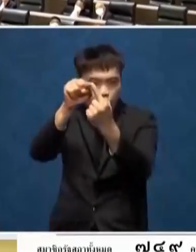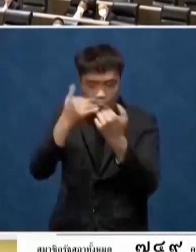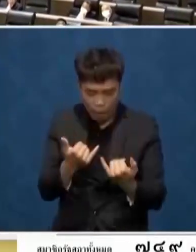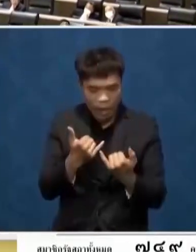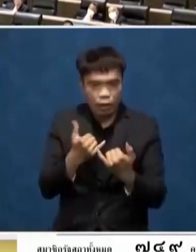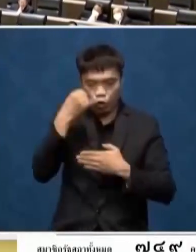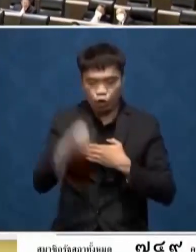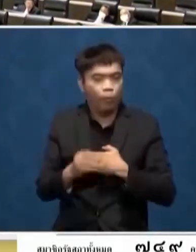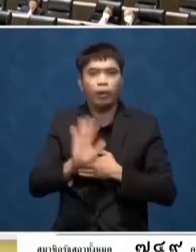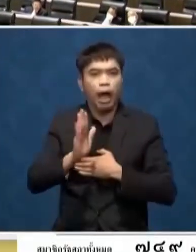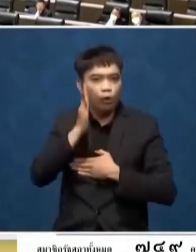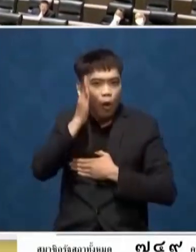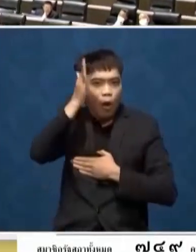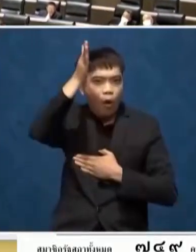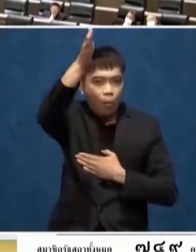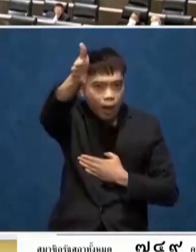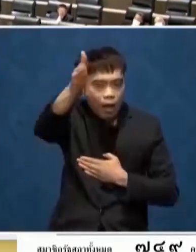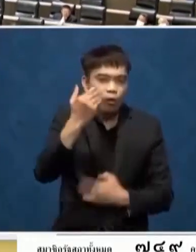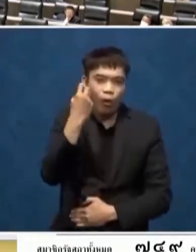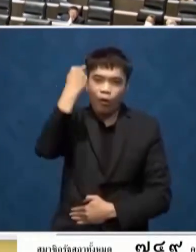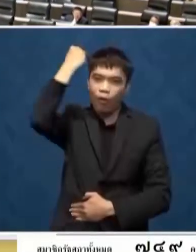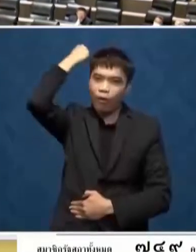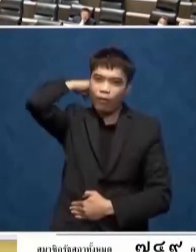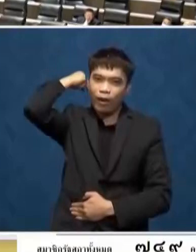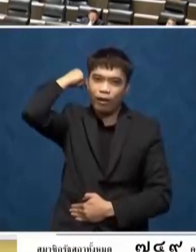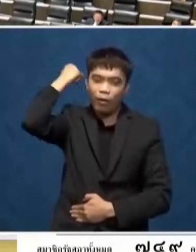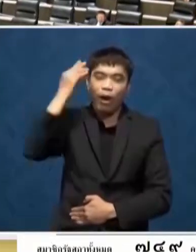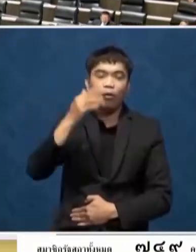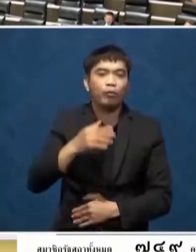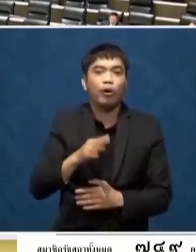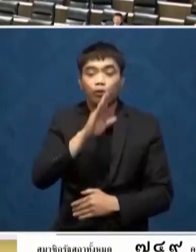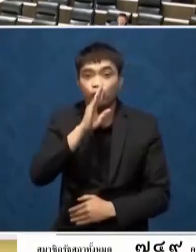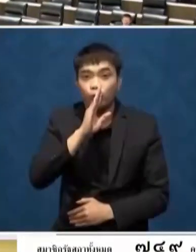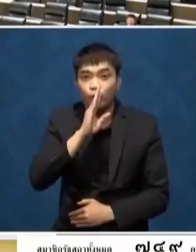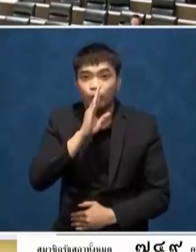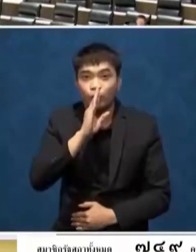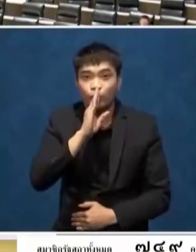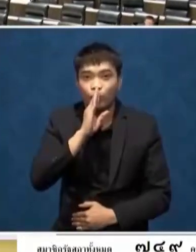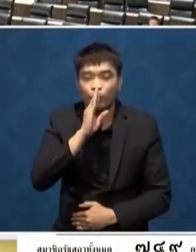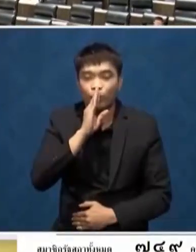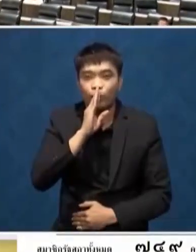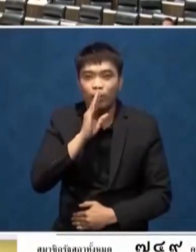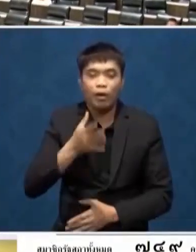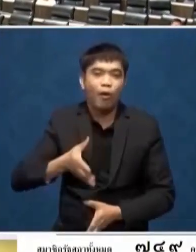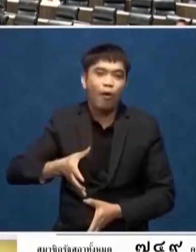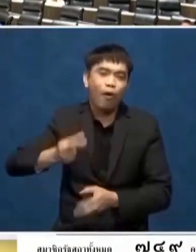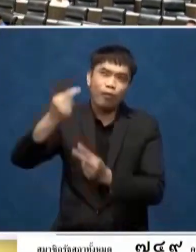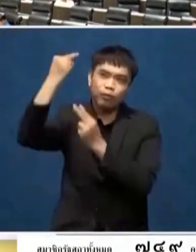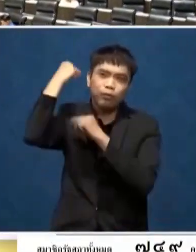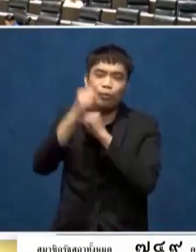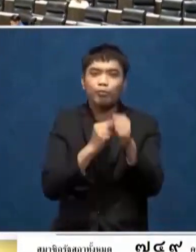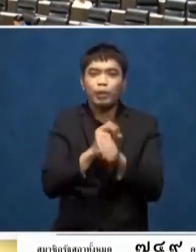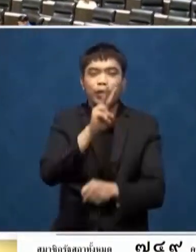มองกลับไปในอดีตด้วยมองถึงวันปัจจุบันด้วยและมองไปถึงอนาคตครับว่าถ้าเกิดเรานับถึงย้อนหลังกลับไปถึงปี